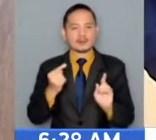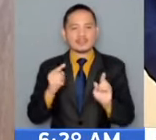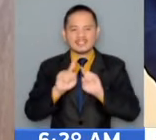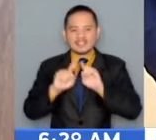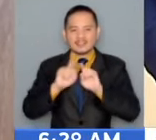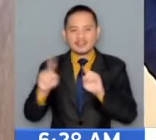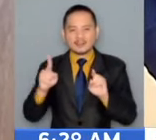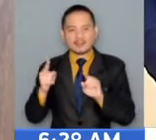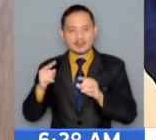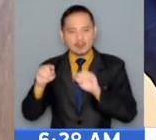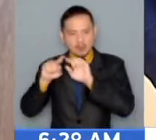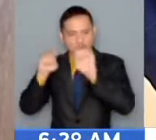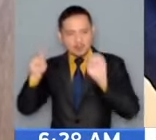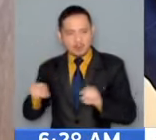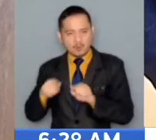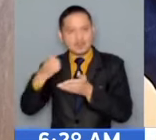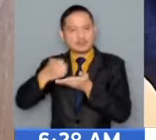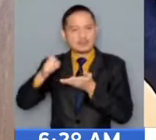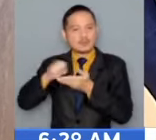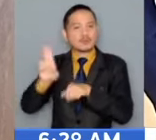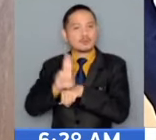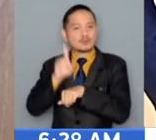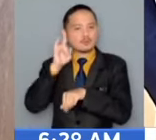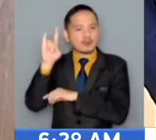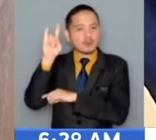and Expenditures o SOCE.